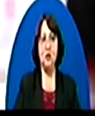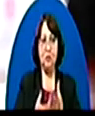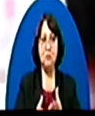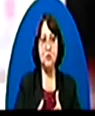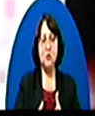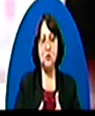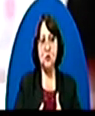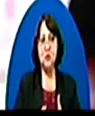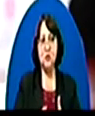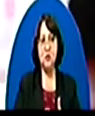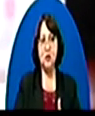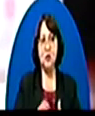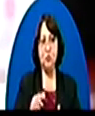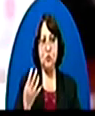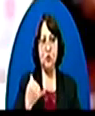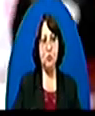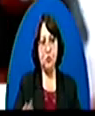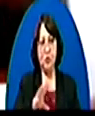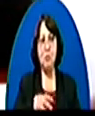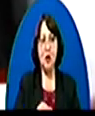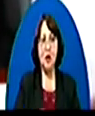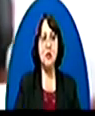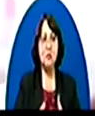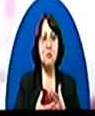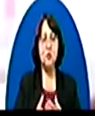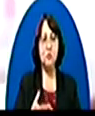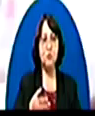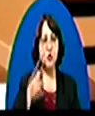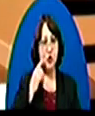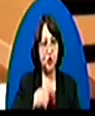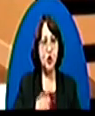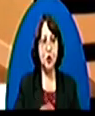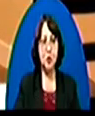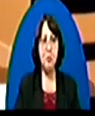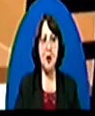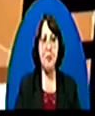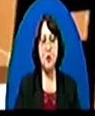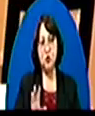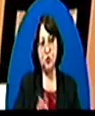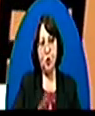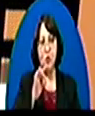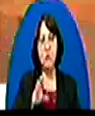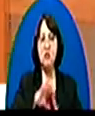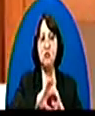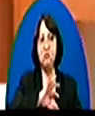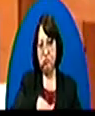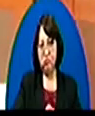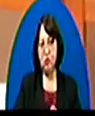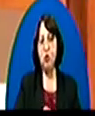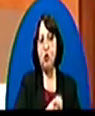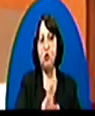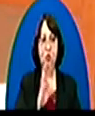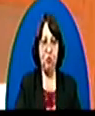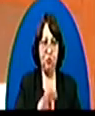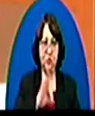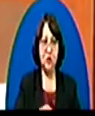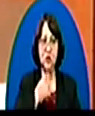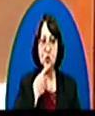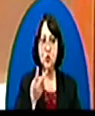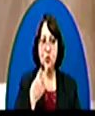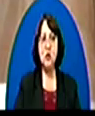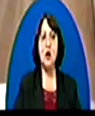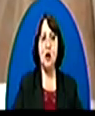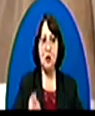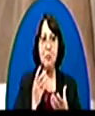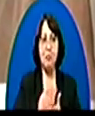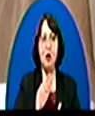гаргасан. Тийм учраас бид нар багаар нь дэмжиж гаргана гэсэн тийм зорилт тавьж байгаа. Энэ удаагийн сонгуйл дэлхийн нийтийг нөмөрсөн коронавирусны цар тахлын үед болж байгаагаараа онцлог